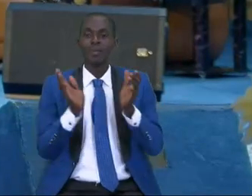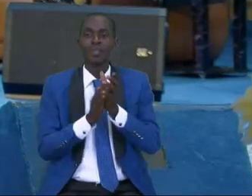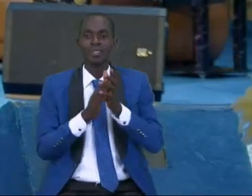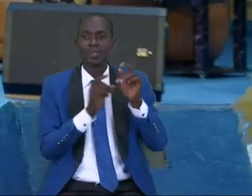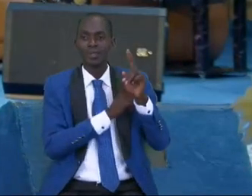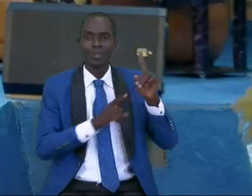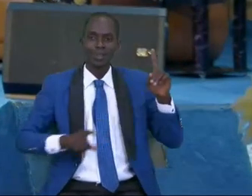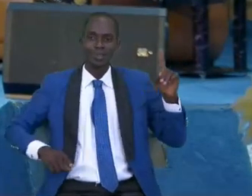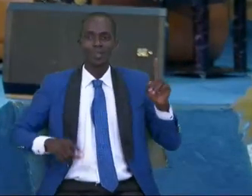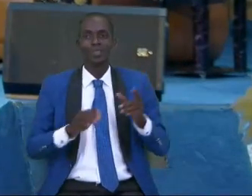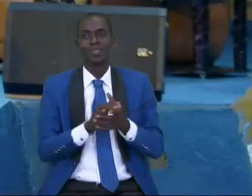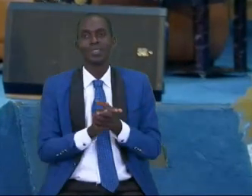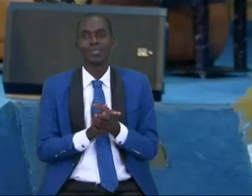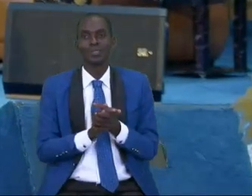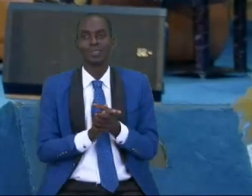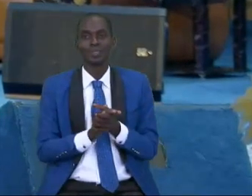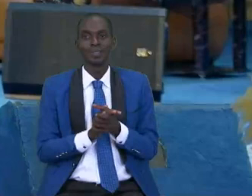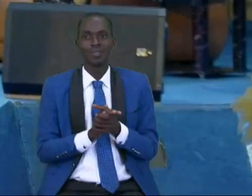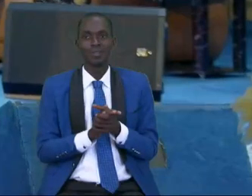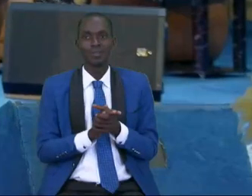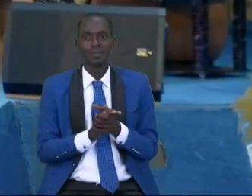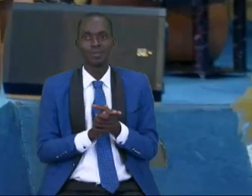Je dis gloire à Dieu.